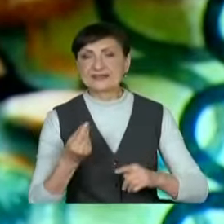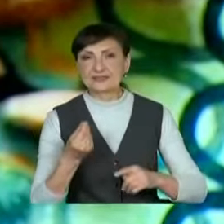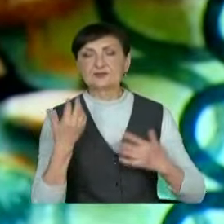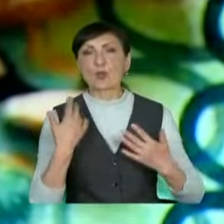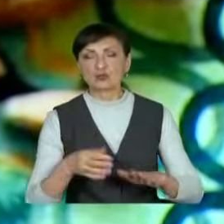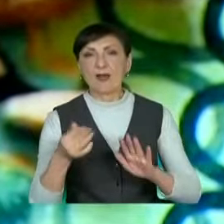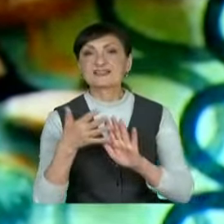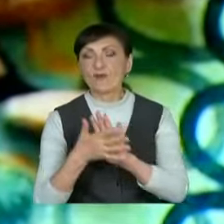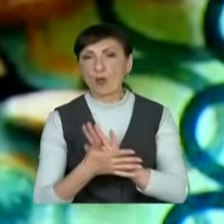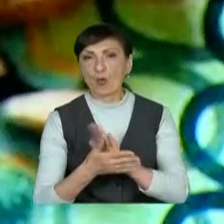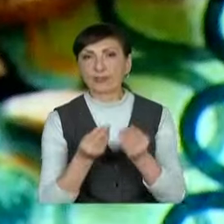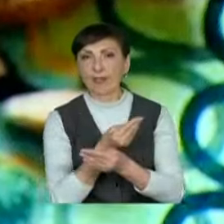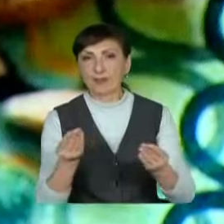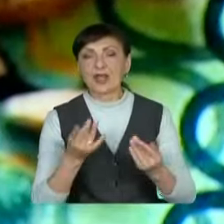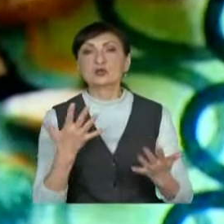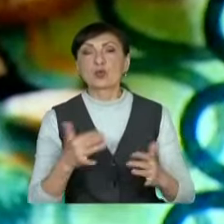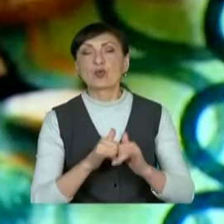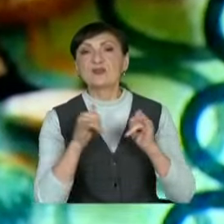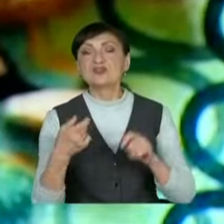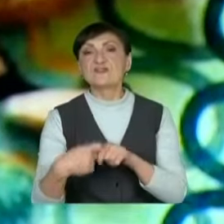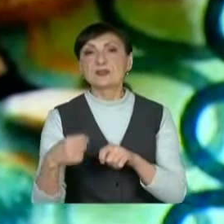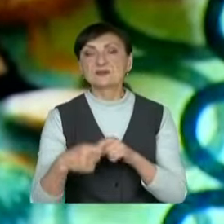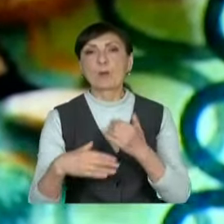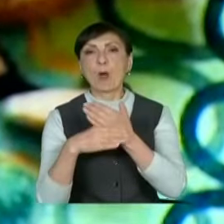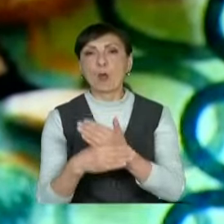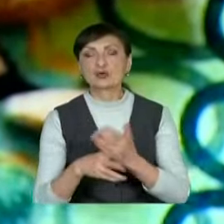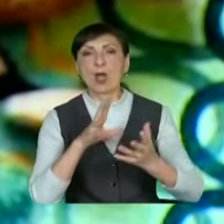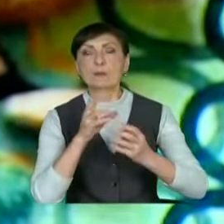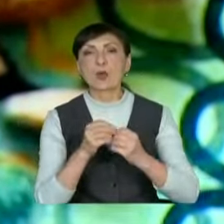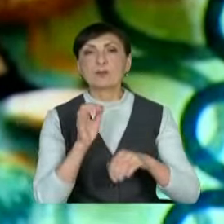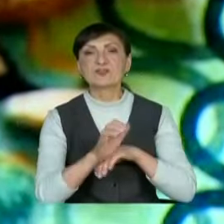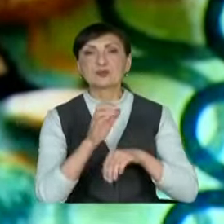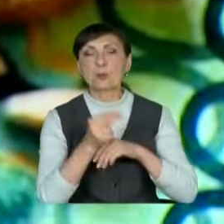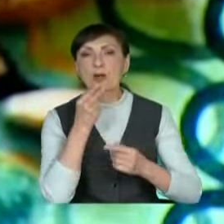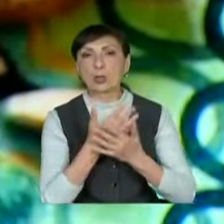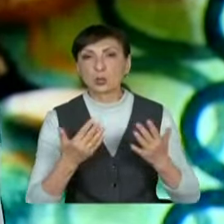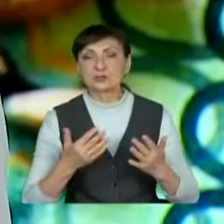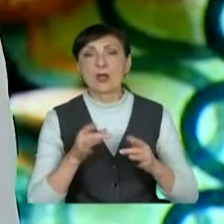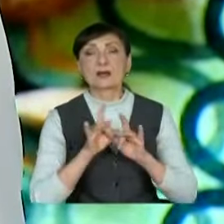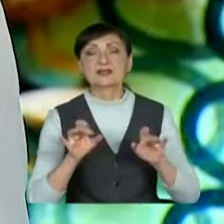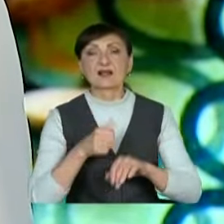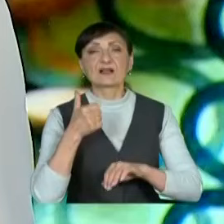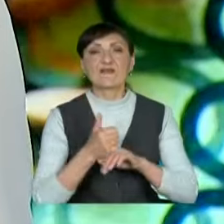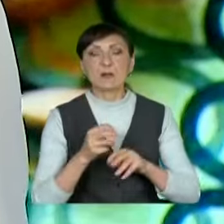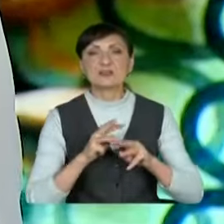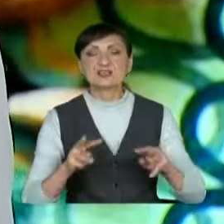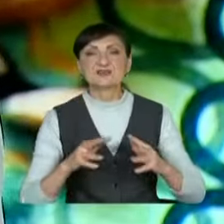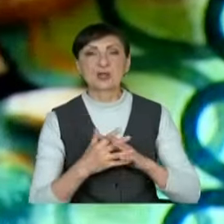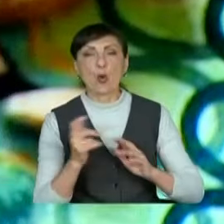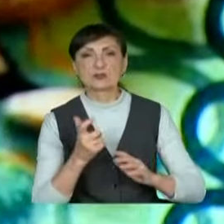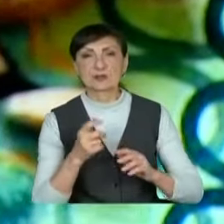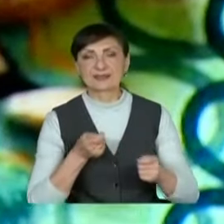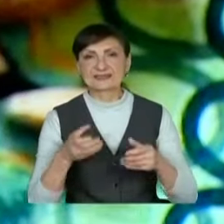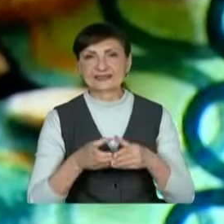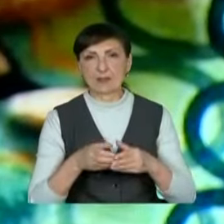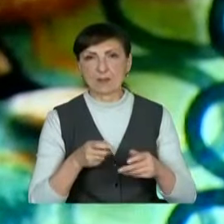уже освоена. Насколько увеличение финансирования поможет повысить объем продукции, рассказал глава Минсельхоза Айдарбек Сапаров на заседании в